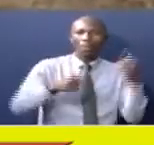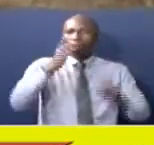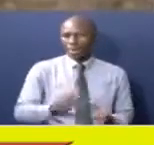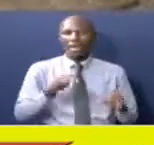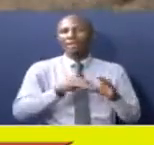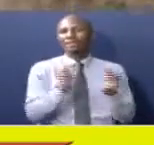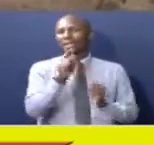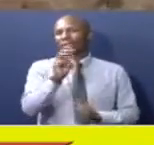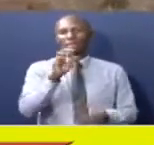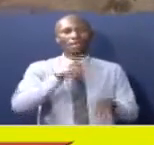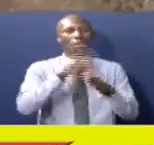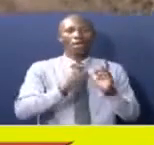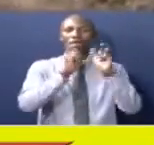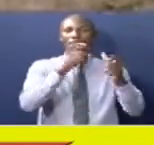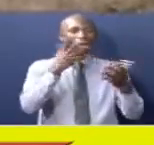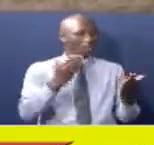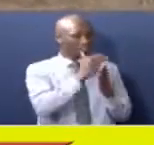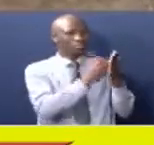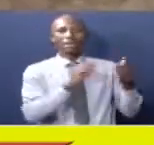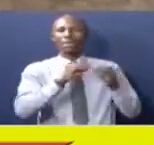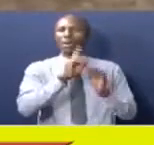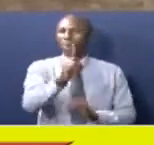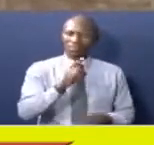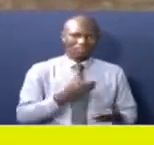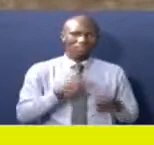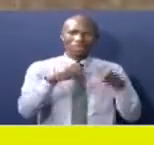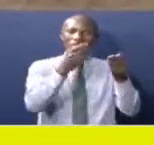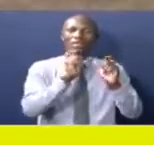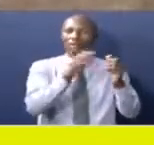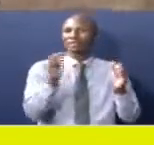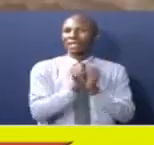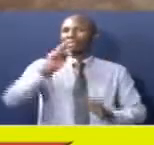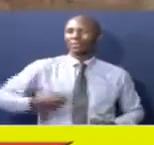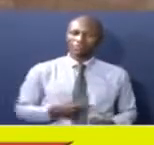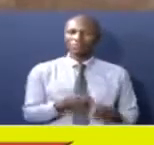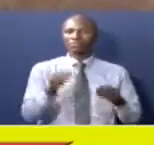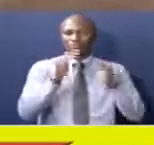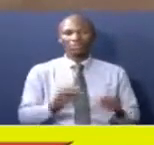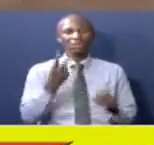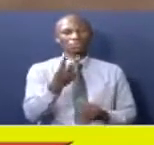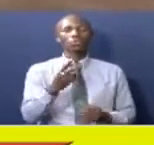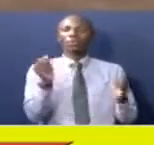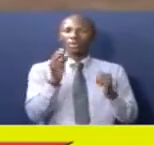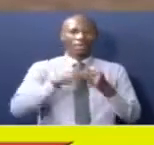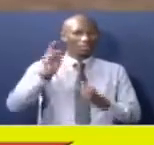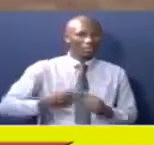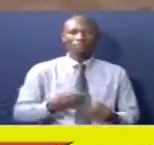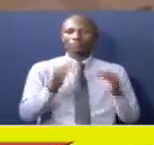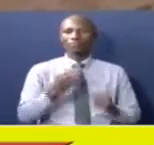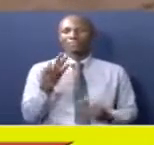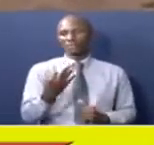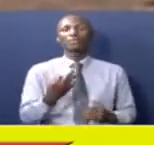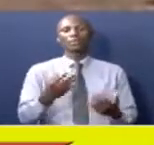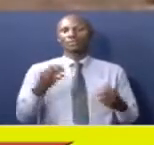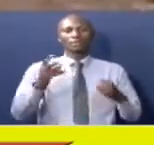kilomita ikumime kwa tam mdhinzio maile tau. Namba mwe edha inengwa ngili ekumi. Namba ili edha inengwa ngili nana. Namba itatu edha